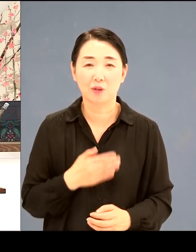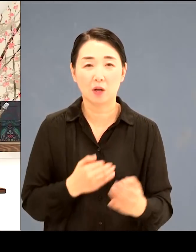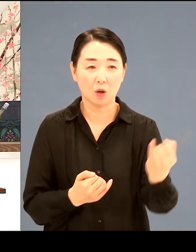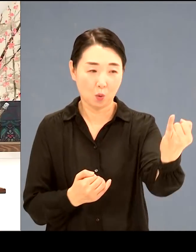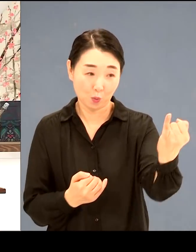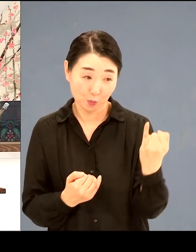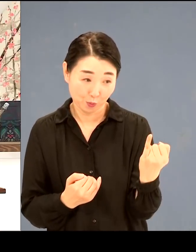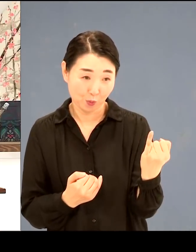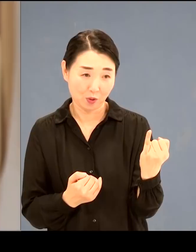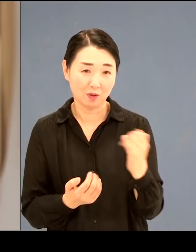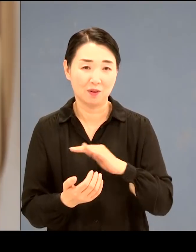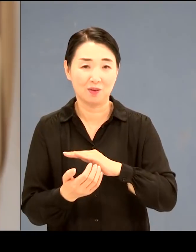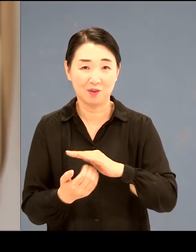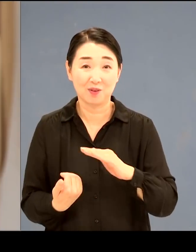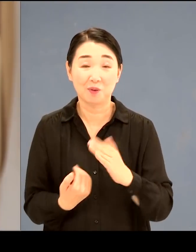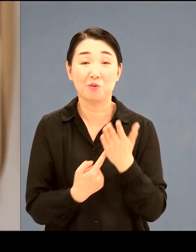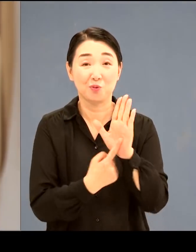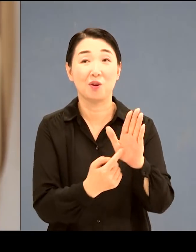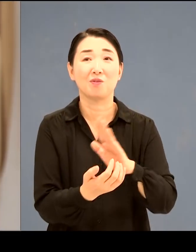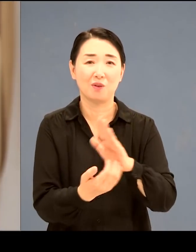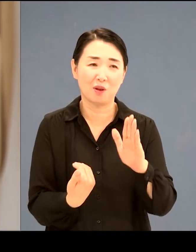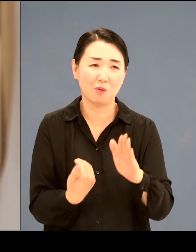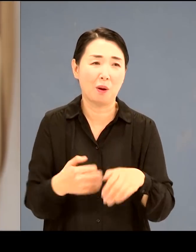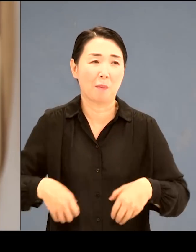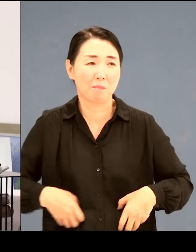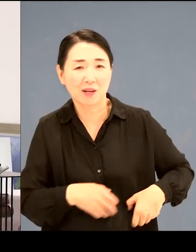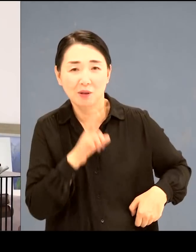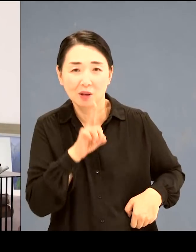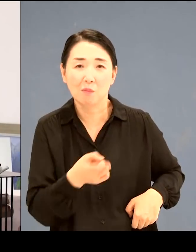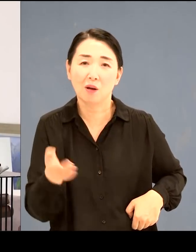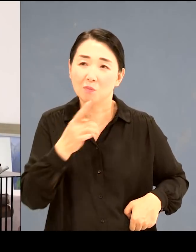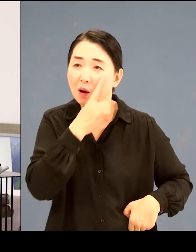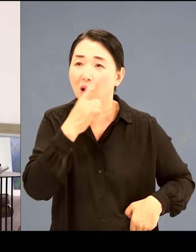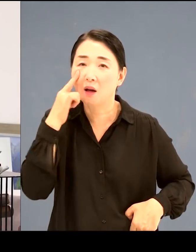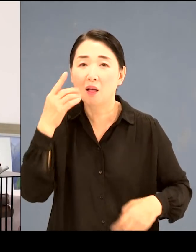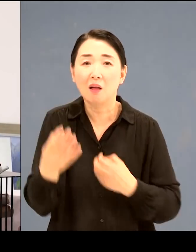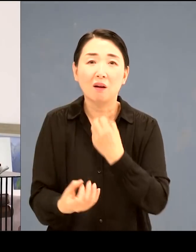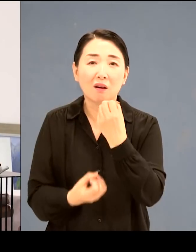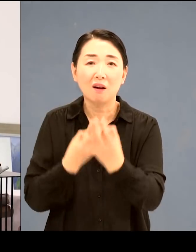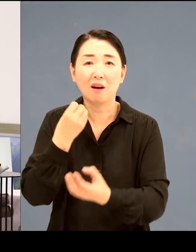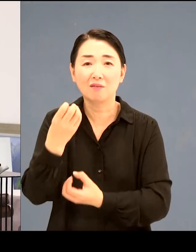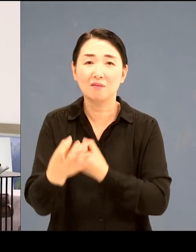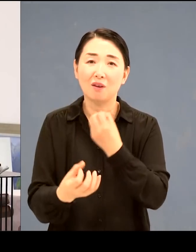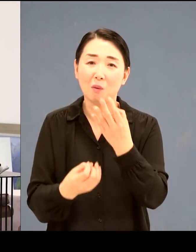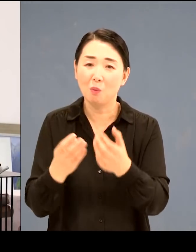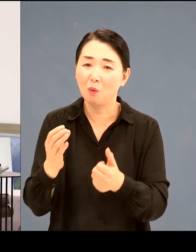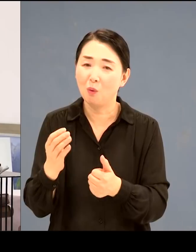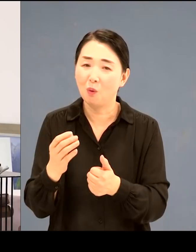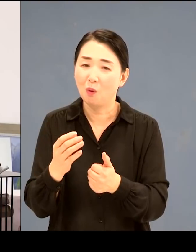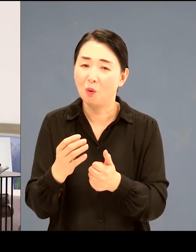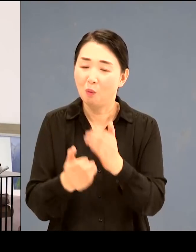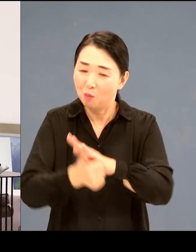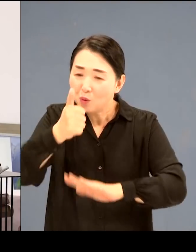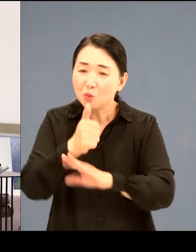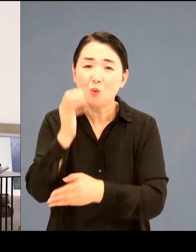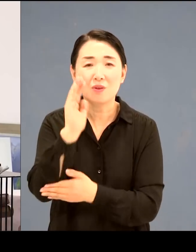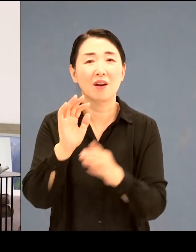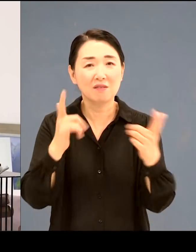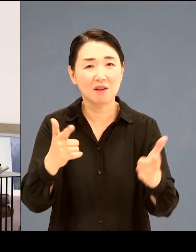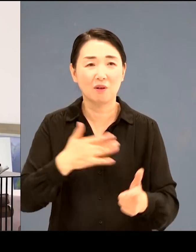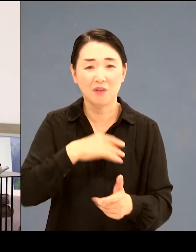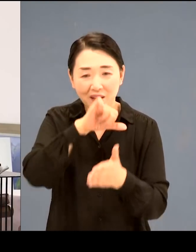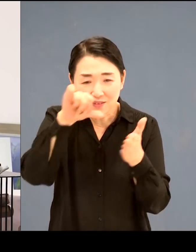나오시기 전에 많이 망설이셨다고 하셨잖아요. 네. 근데 간증이라는 게 성공 스토리가 아니고 그럼요. 정말 내 인생에 함께